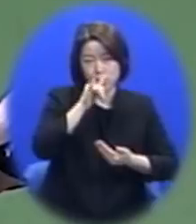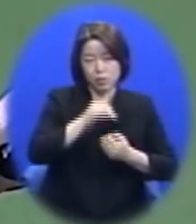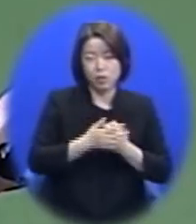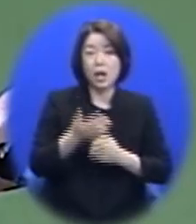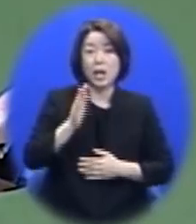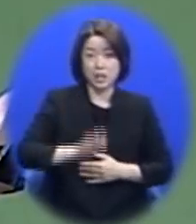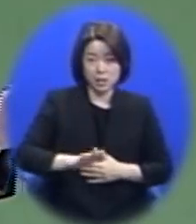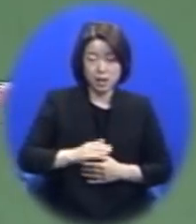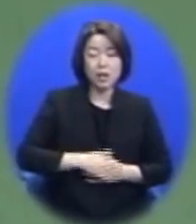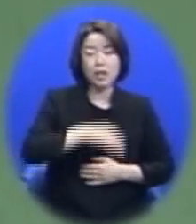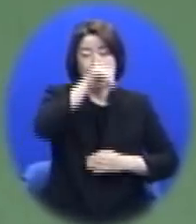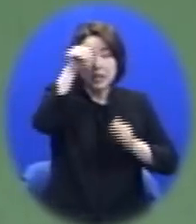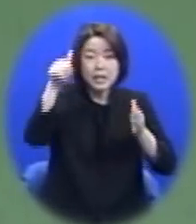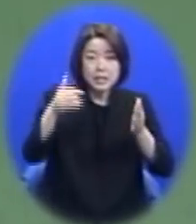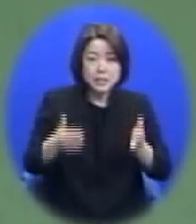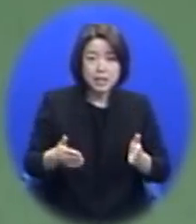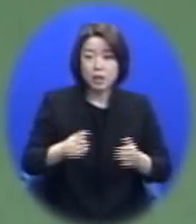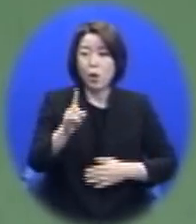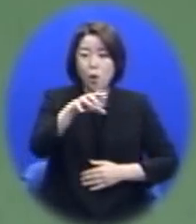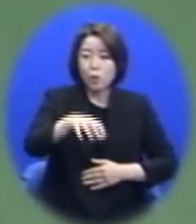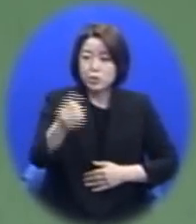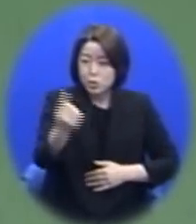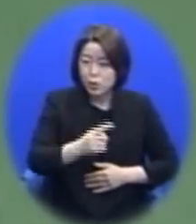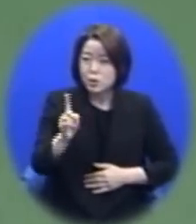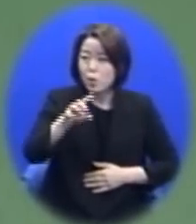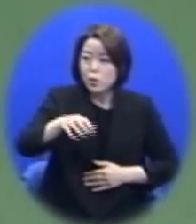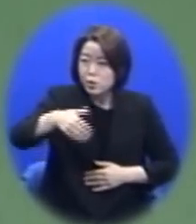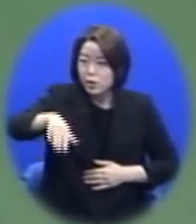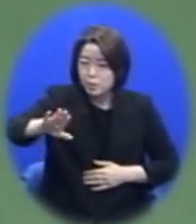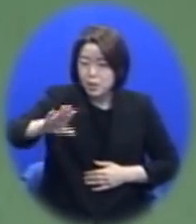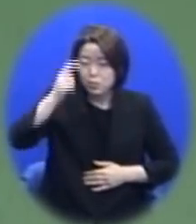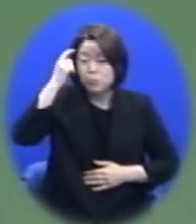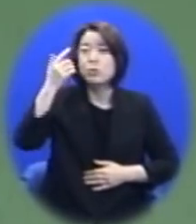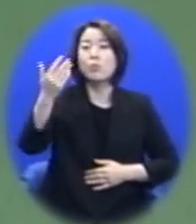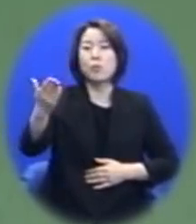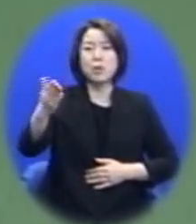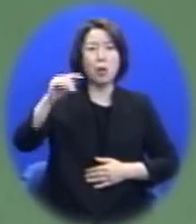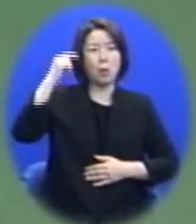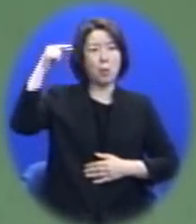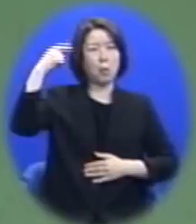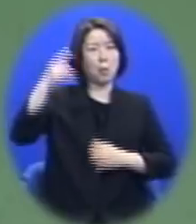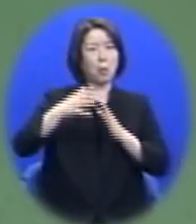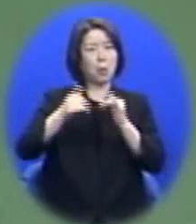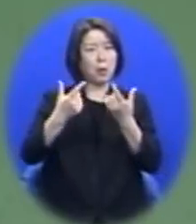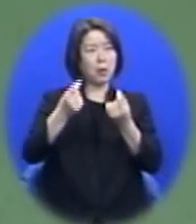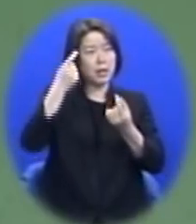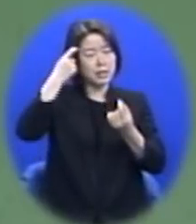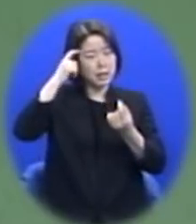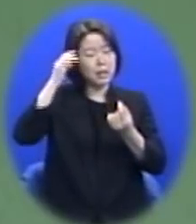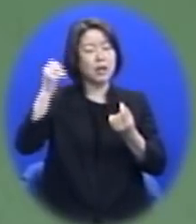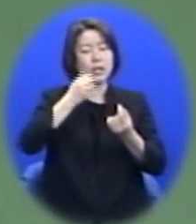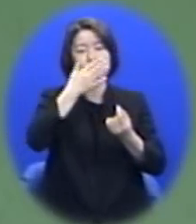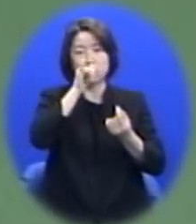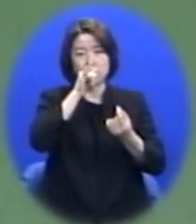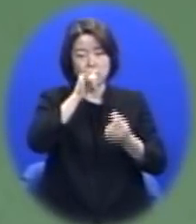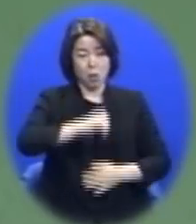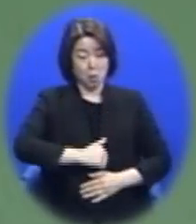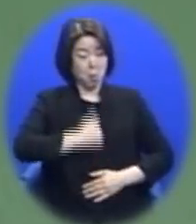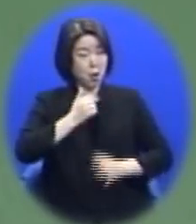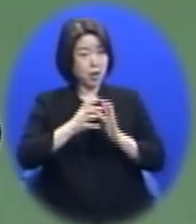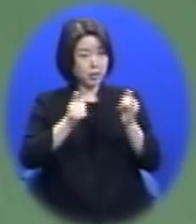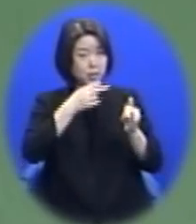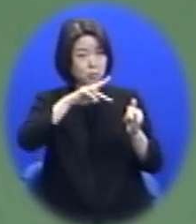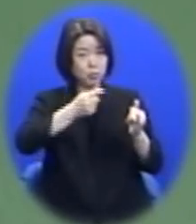갑니까? 그러면 미친 사람 취급할 겁니다. 뭐 화를 내는 사람도 있을 거예요.